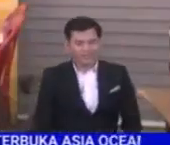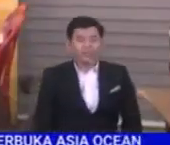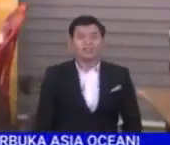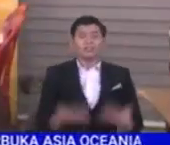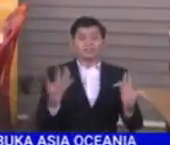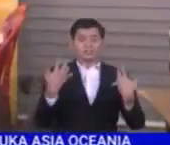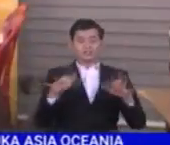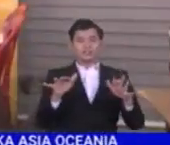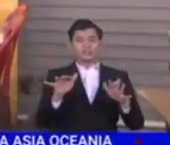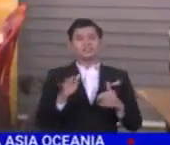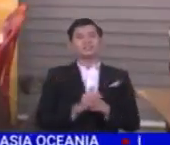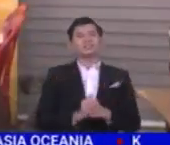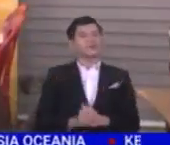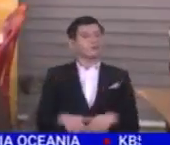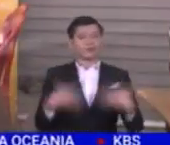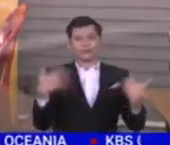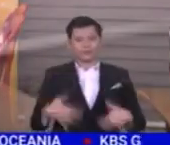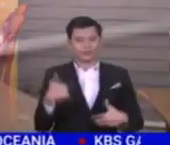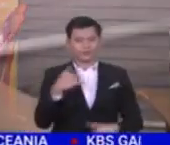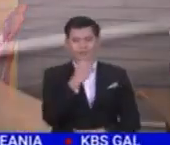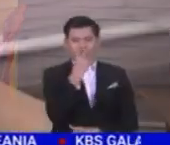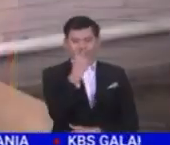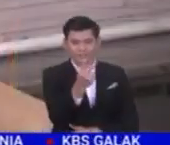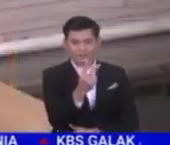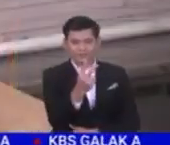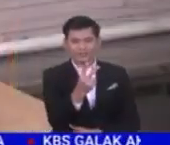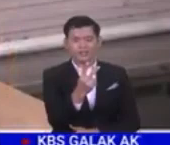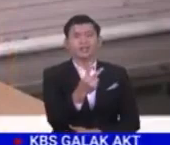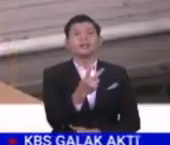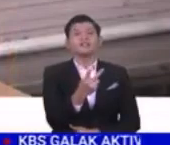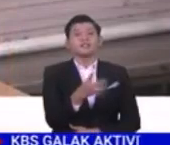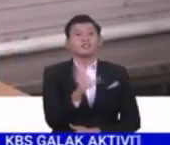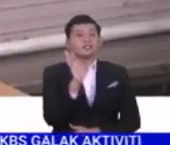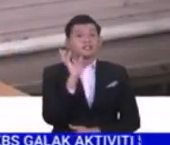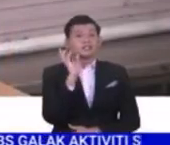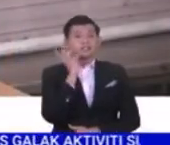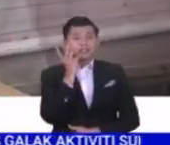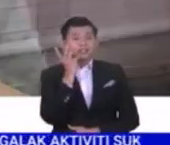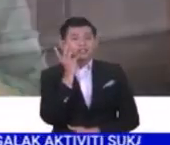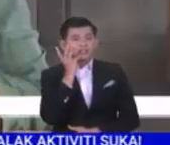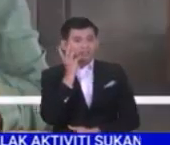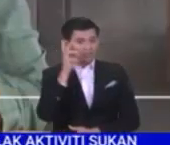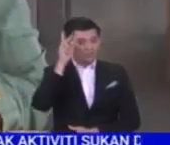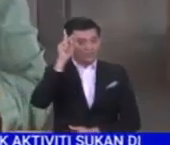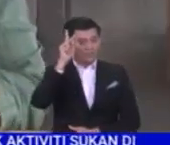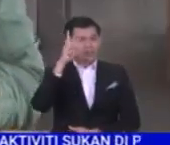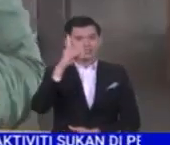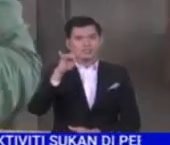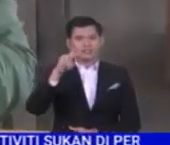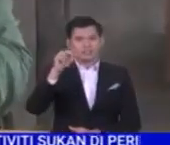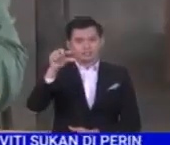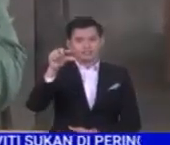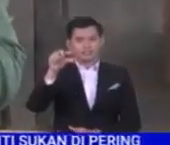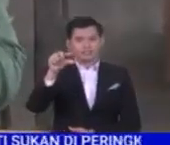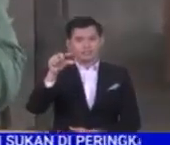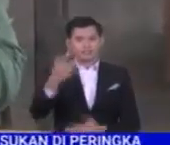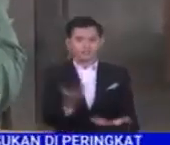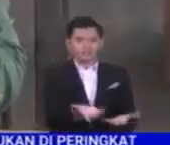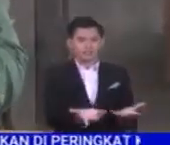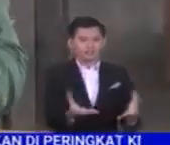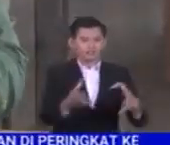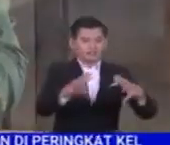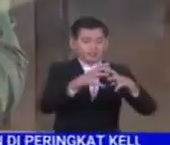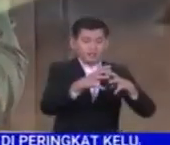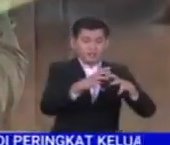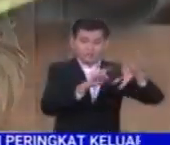Dan satu keunikan yang kita tengok, nasi ini dibungkus dengan daun simpul. Dia panggil